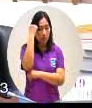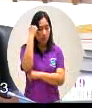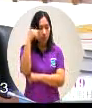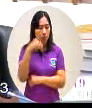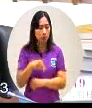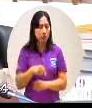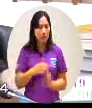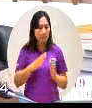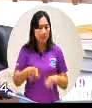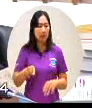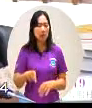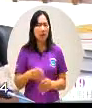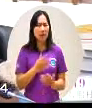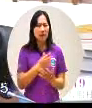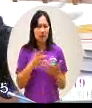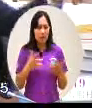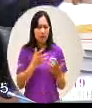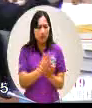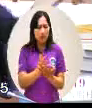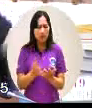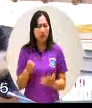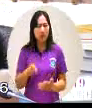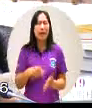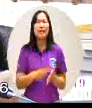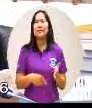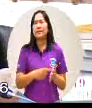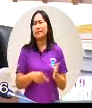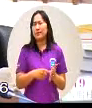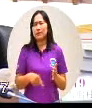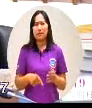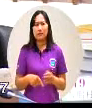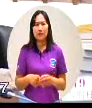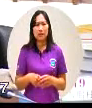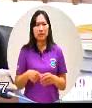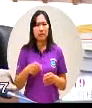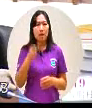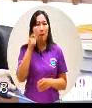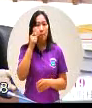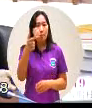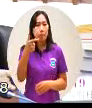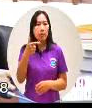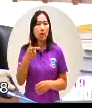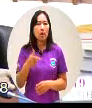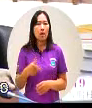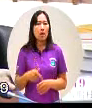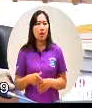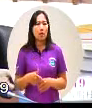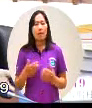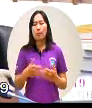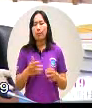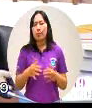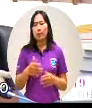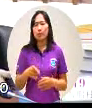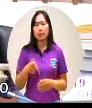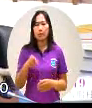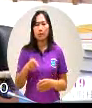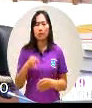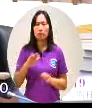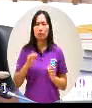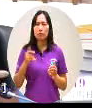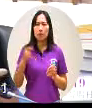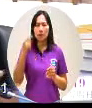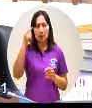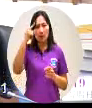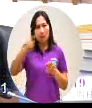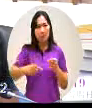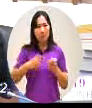包括疏咧，足简单个啊！这工程要做，若要做，唔免六个月个啦，规划设计唔免两个月就出来啊！应该是明年的八月伫雨季来